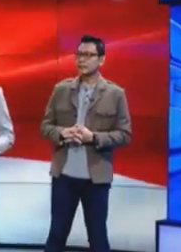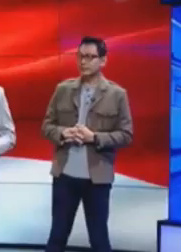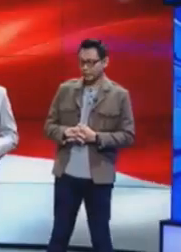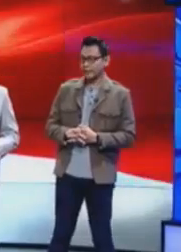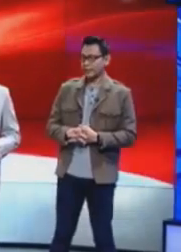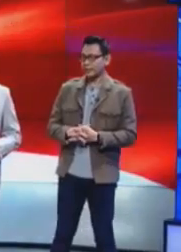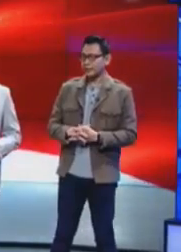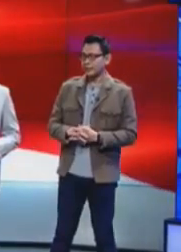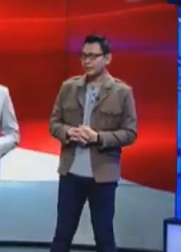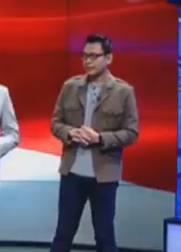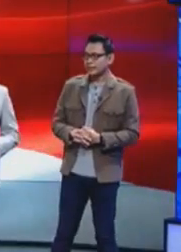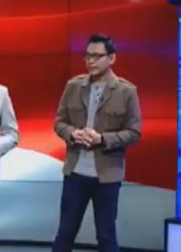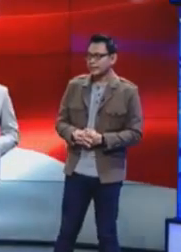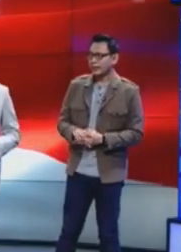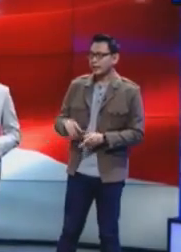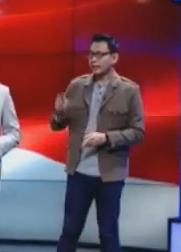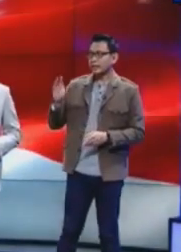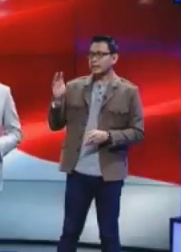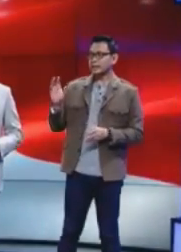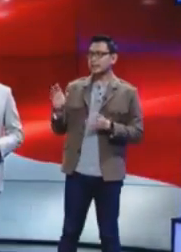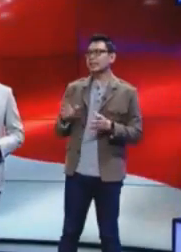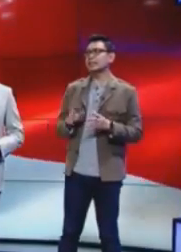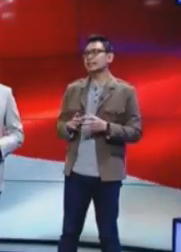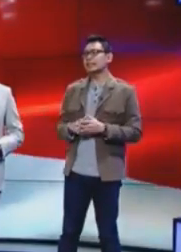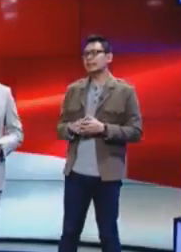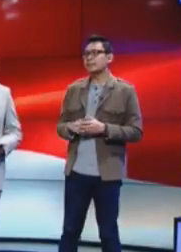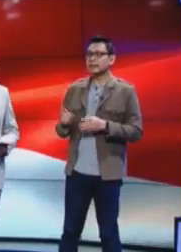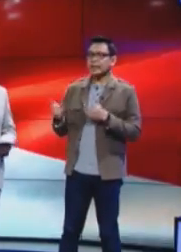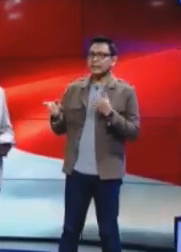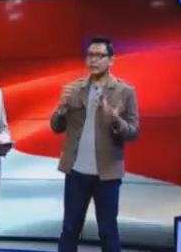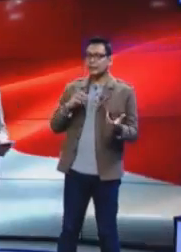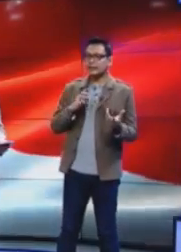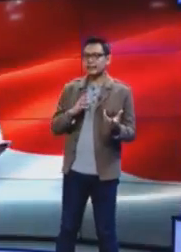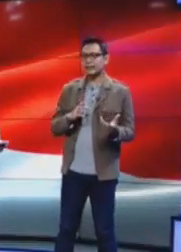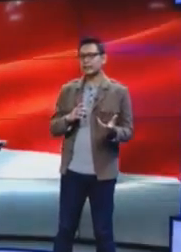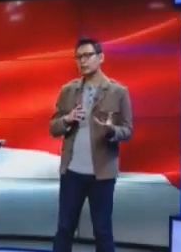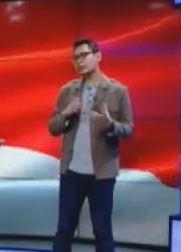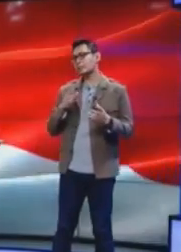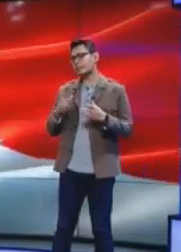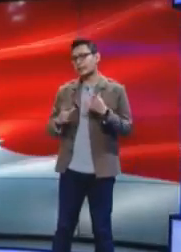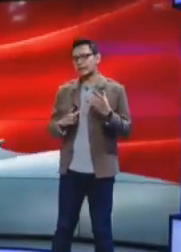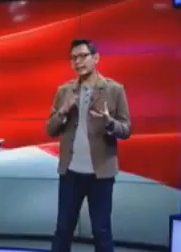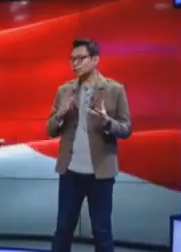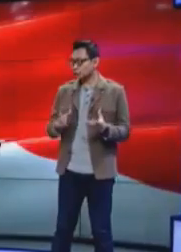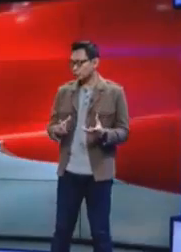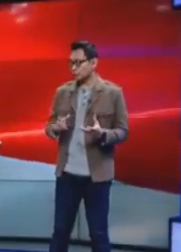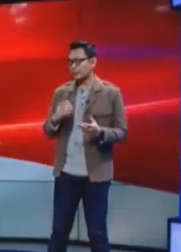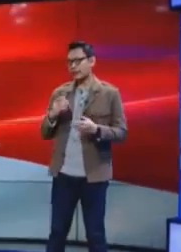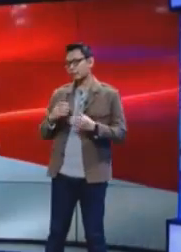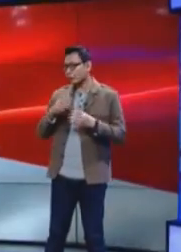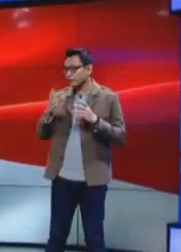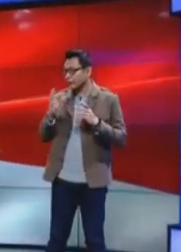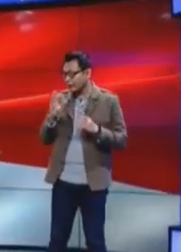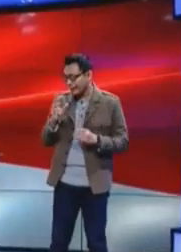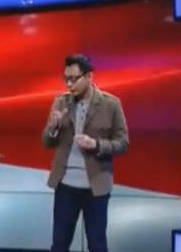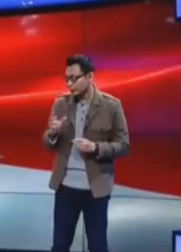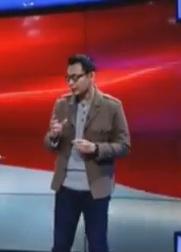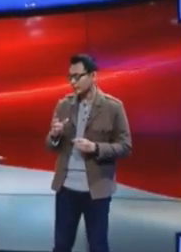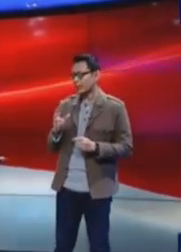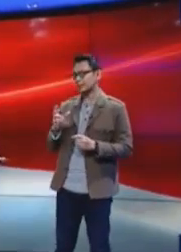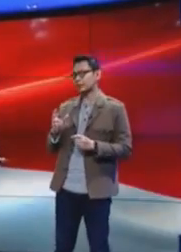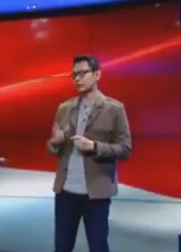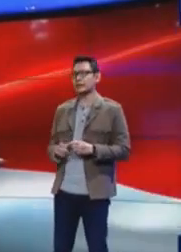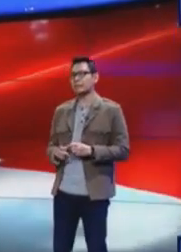ada mungkin satunya lagi jadi itu mungkinnya itu semua bisa jadi gini Jadi gini kalau kita lihat kalau kita pembacaan gestur nonverbal